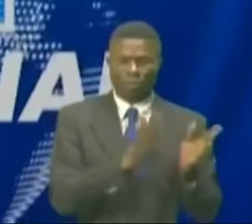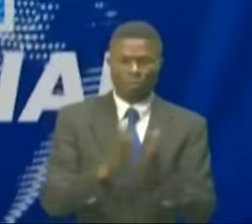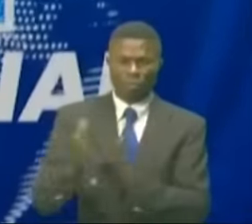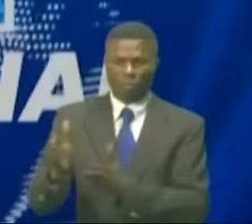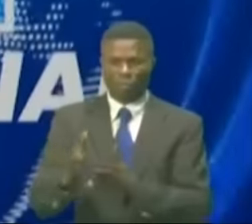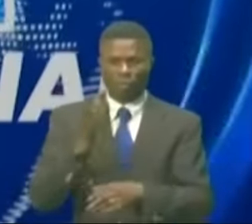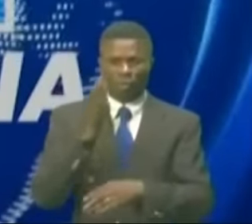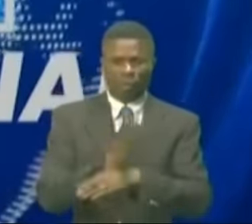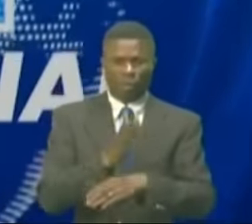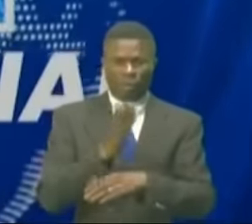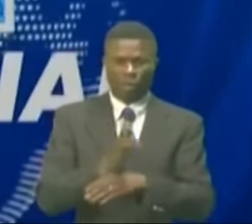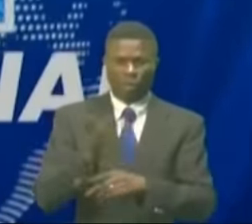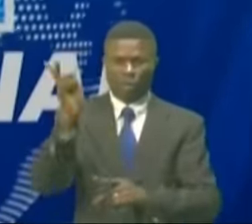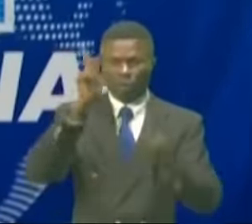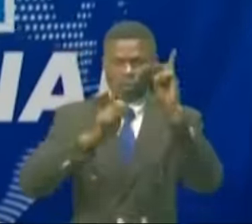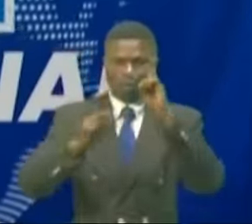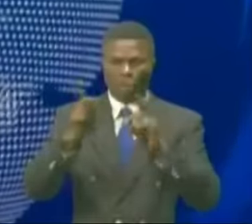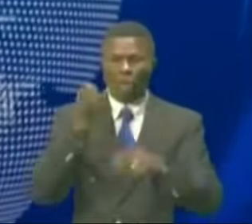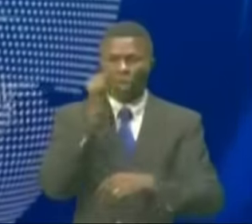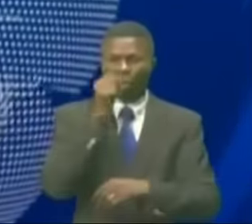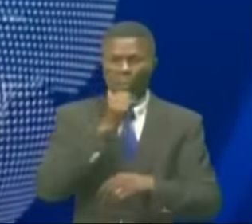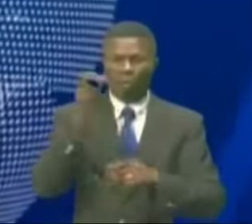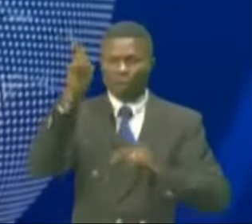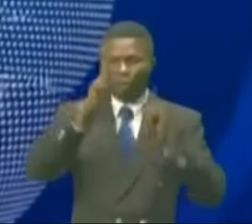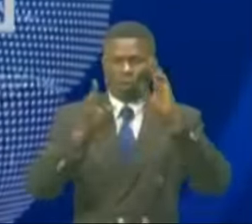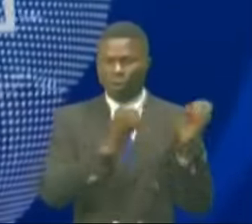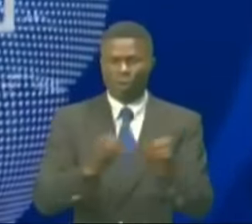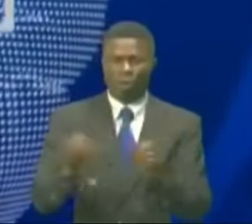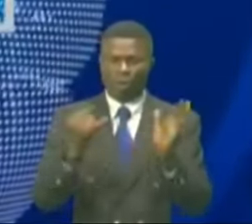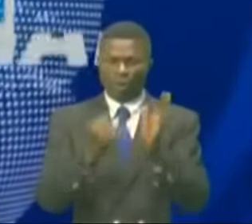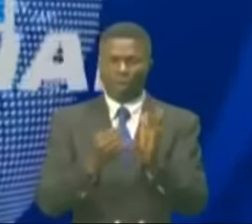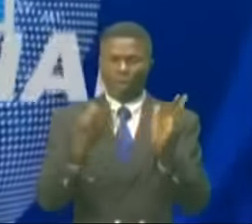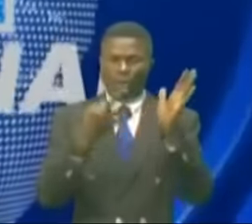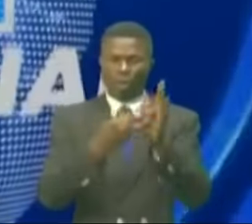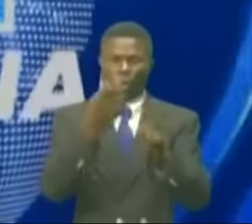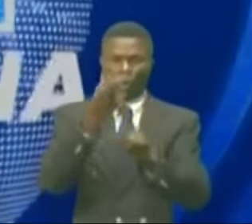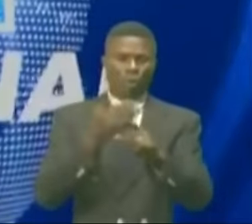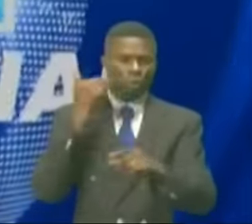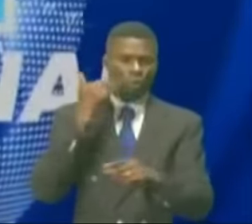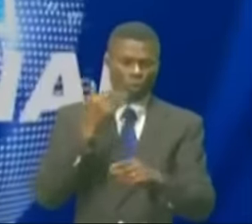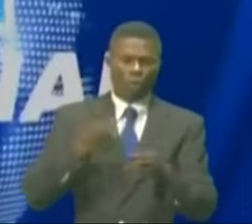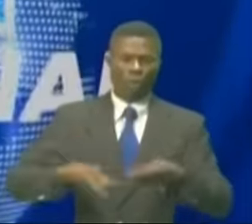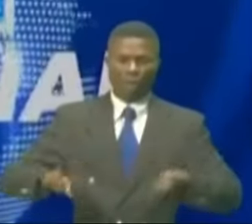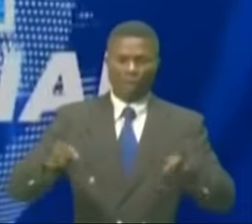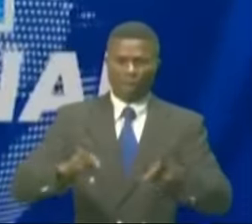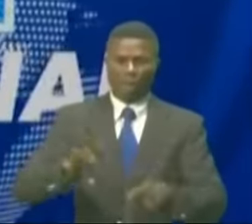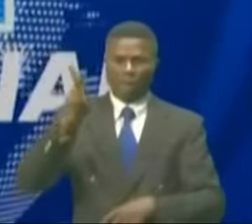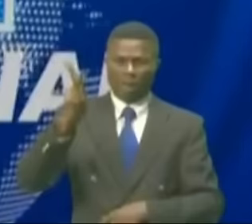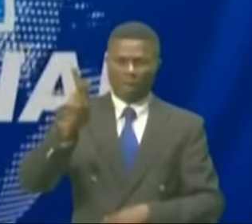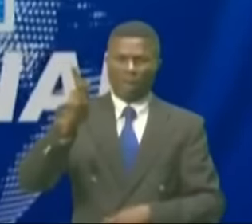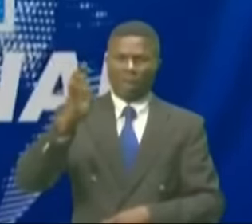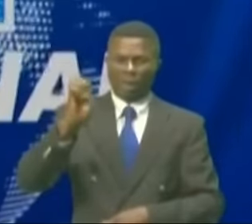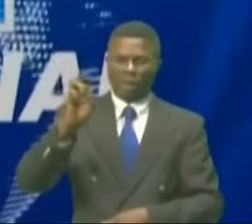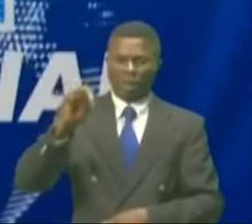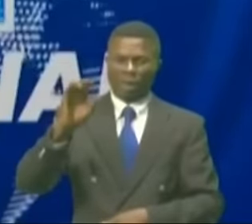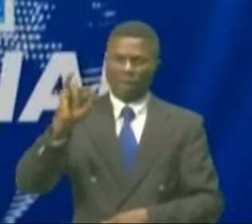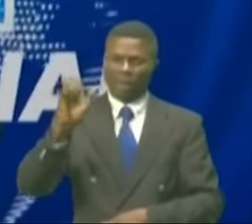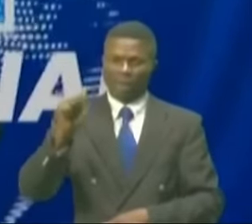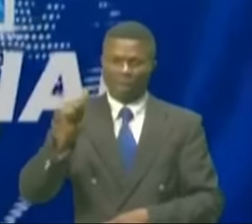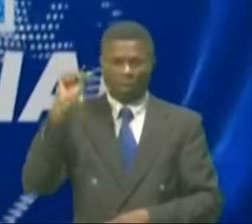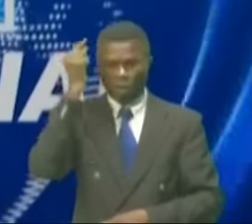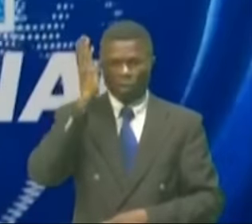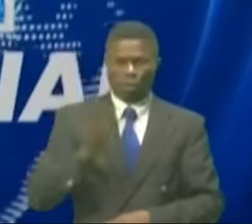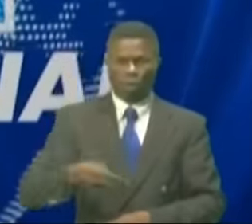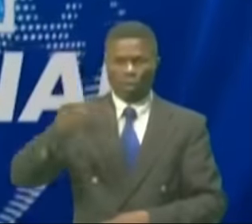du concert du peuple qui sera organisé le samedi 8 juin au stade de la Kenya, le gouverneur